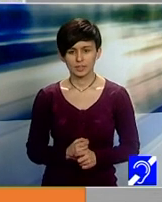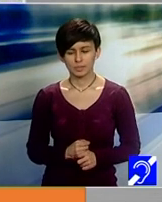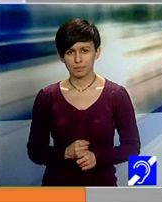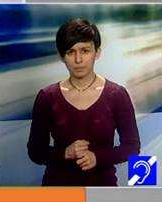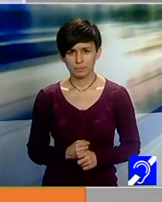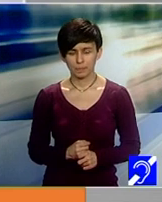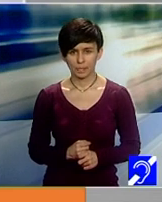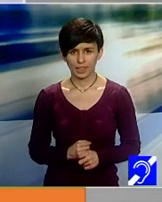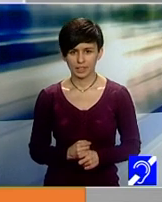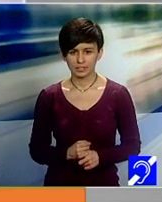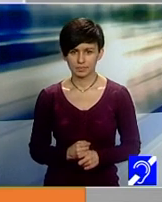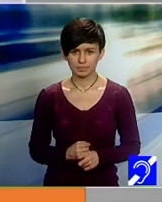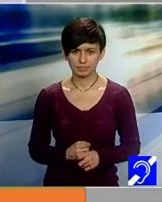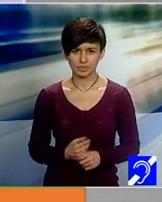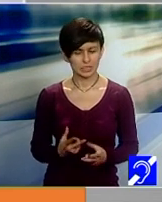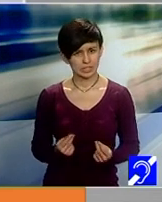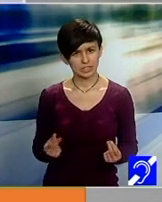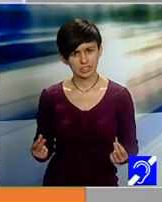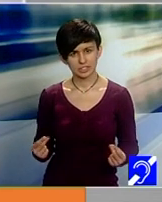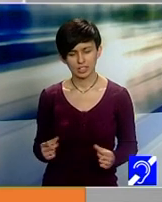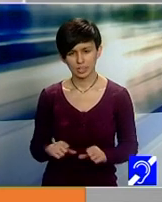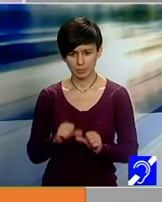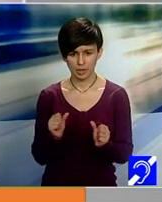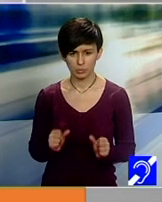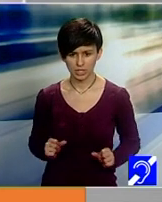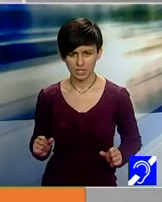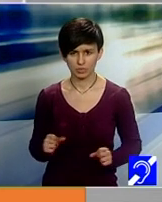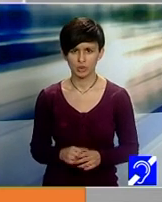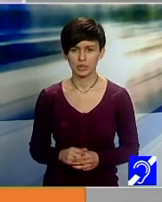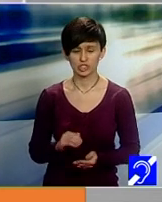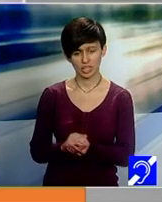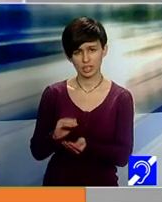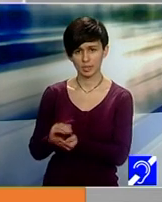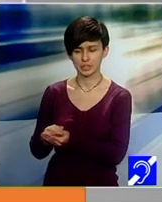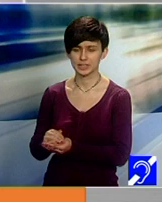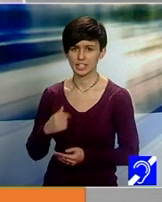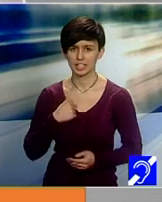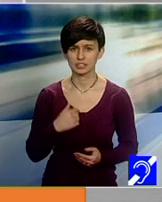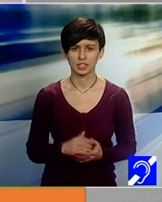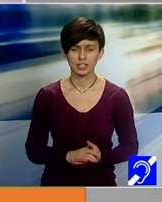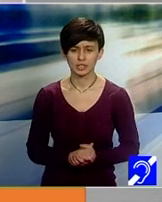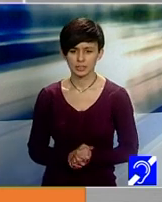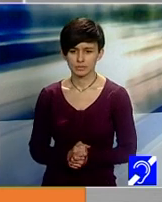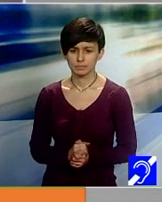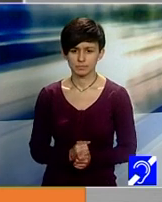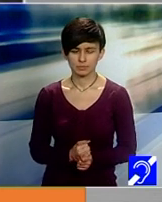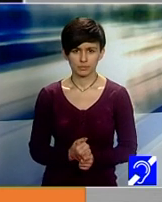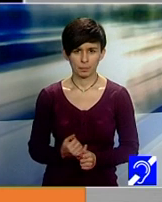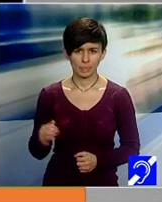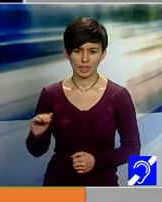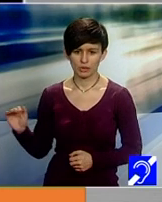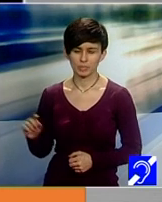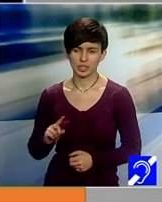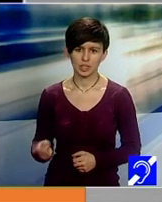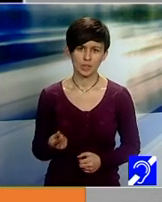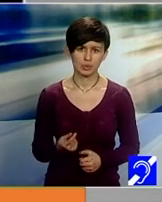Sunt multe soiuri vechi. Nu fac decât să încerc să le păstrez. Cine știe, copiii noștri poate o să aibă și eu